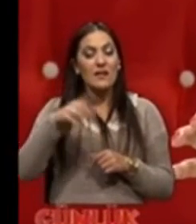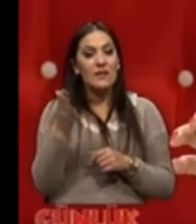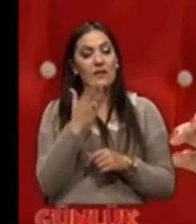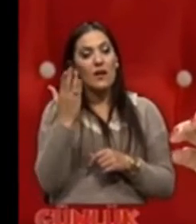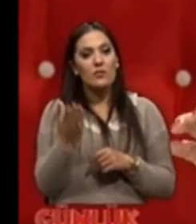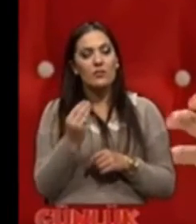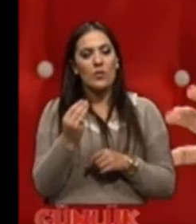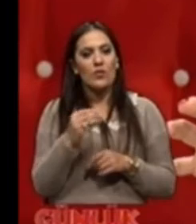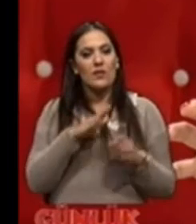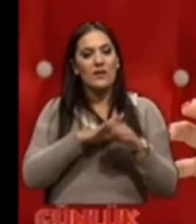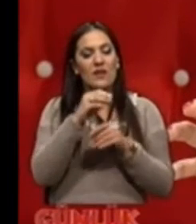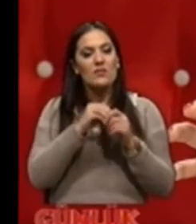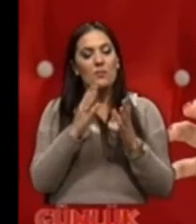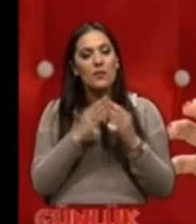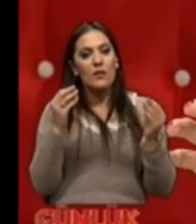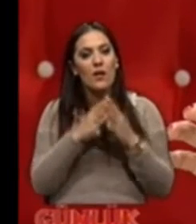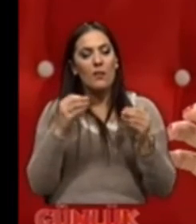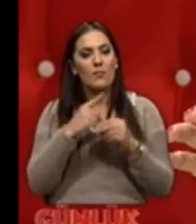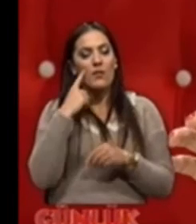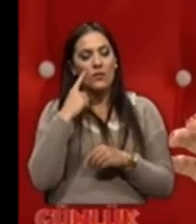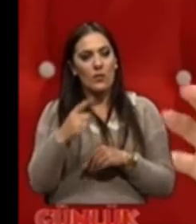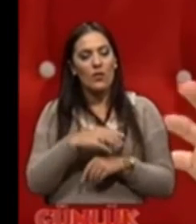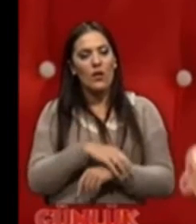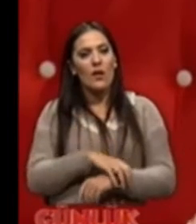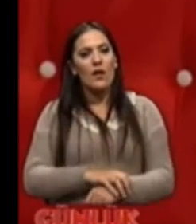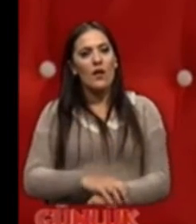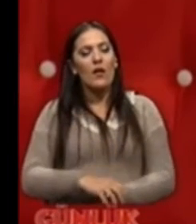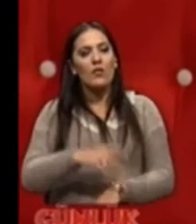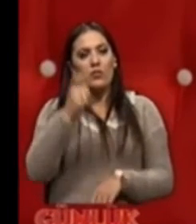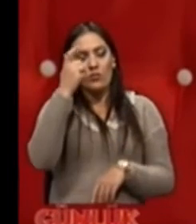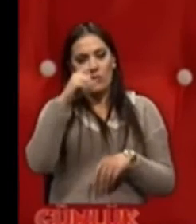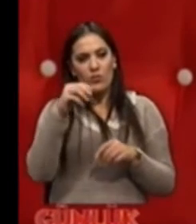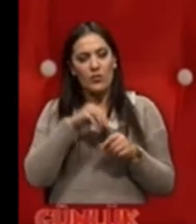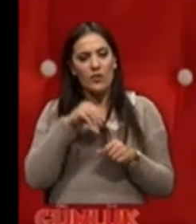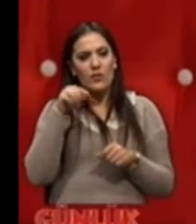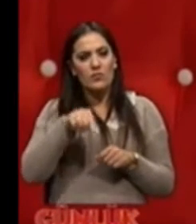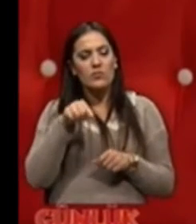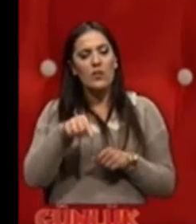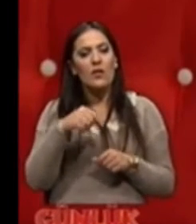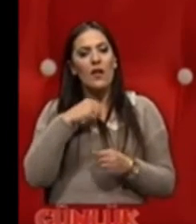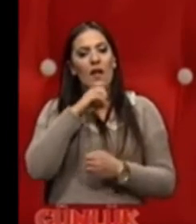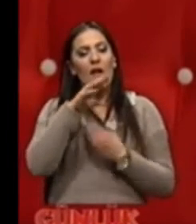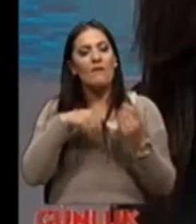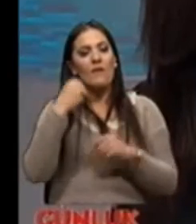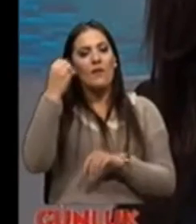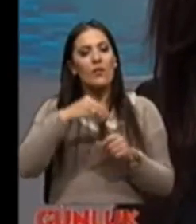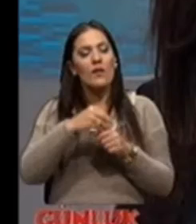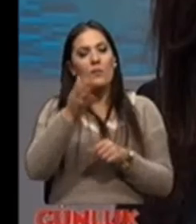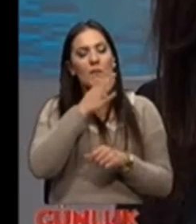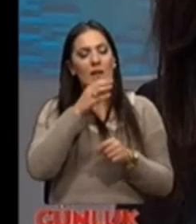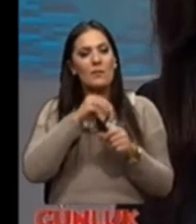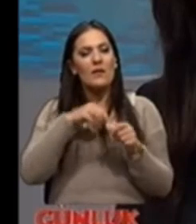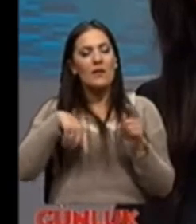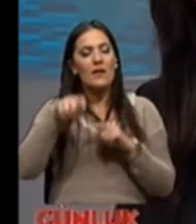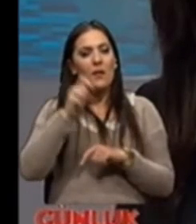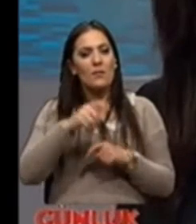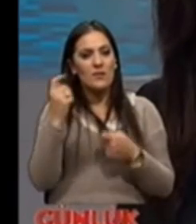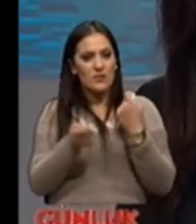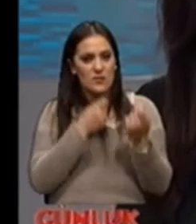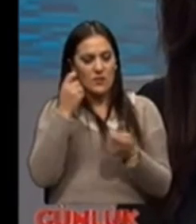yaşamını yitirdiği üzerine. Öyle değil mi? Neden Türkiye'de böyle? Şöyle, Türkiye'de afet yönetim bilimlerinin de yaptığı çalışmalarda